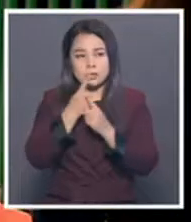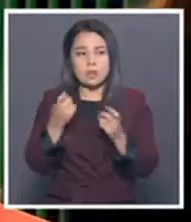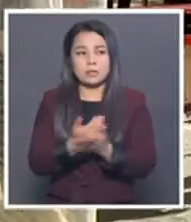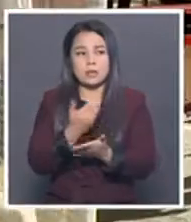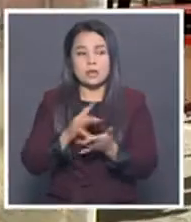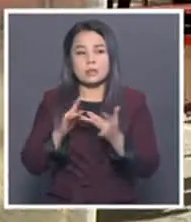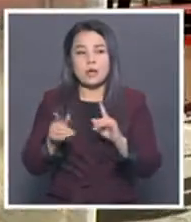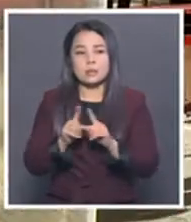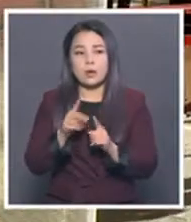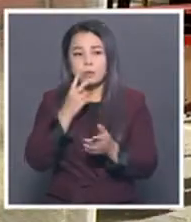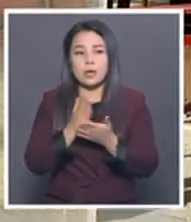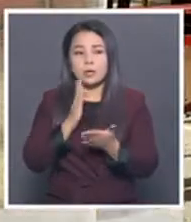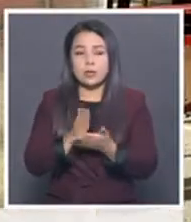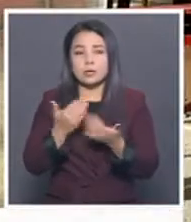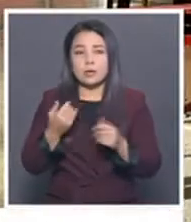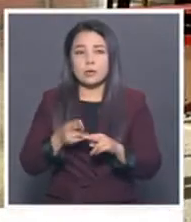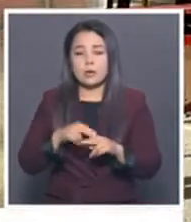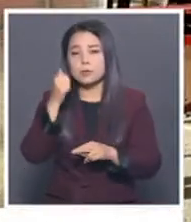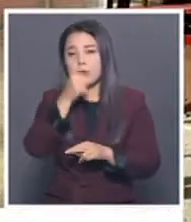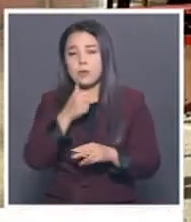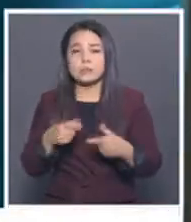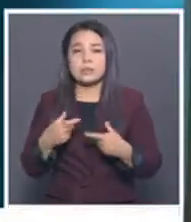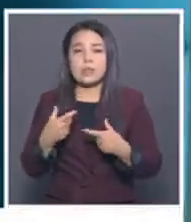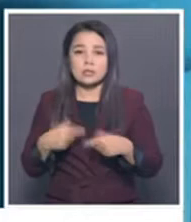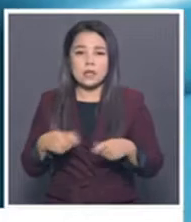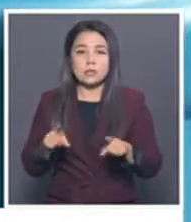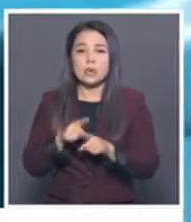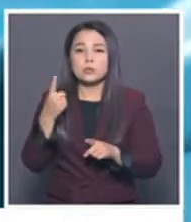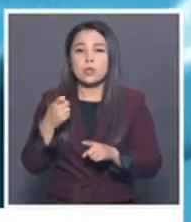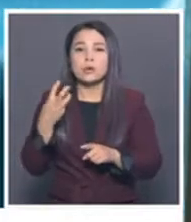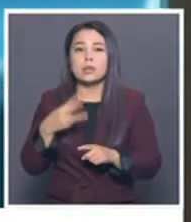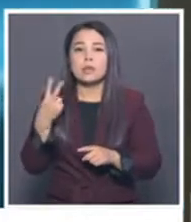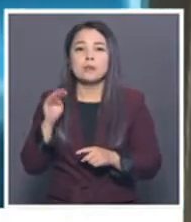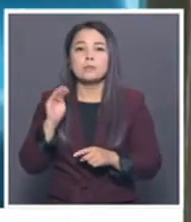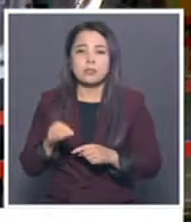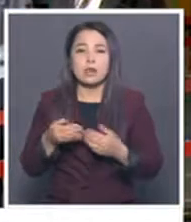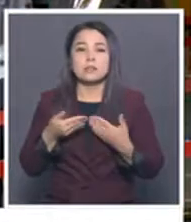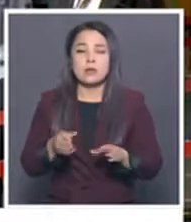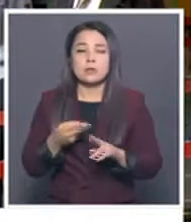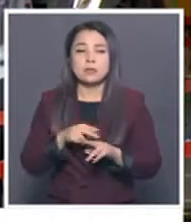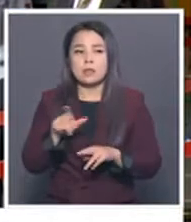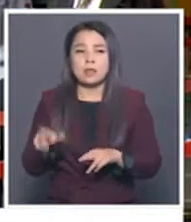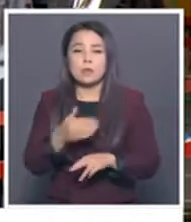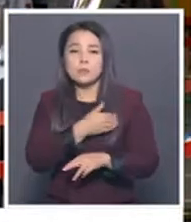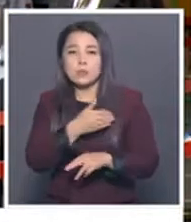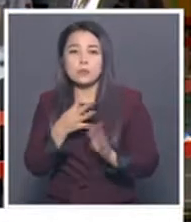мен сайттарынан көруге болады. Биыл ұлттық бірыңғай тестілеуге қатысуға 132 мыңға жуық талапкер ниет білдіріп, оның